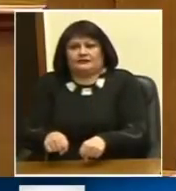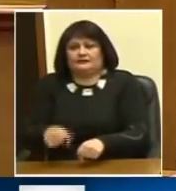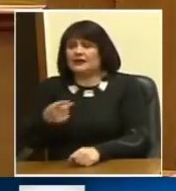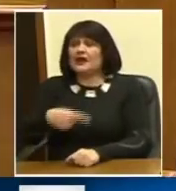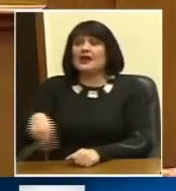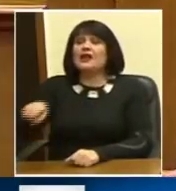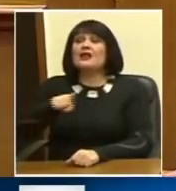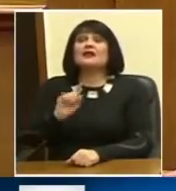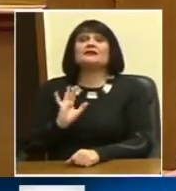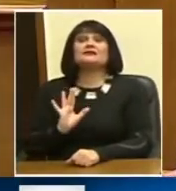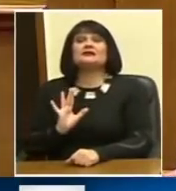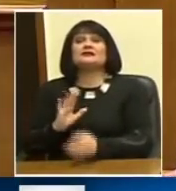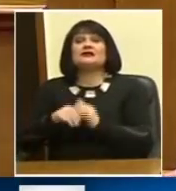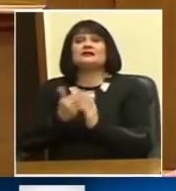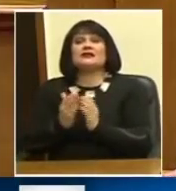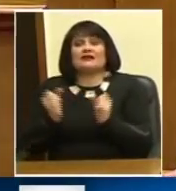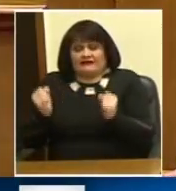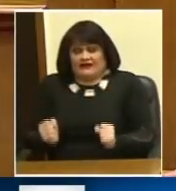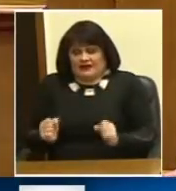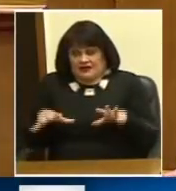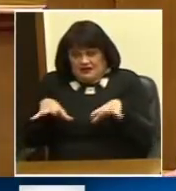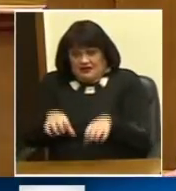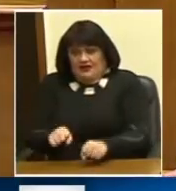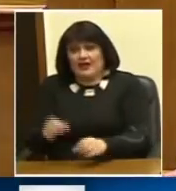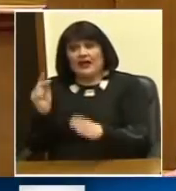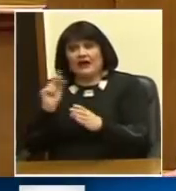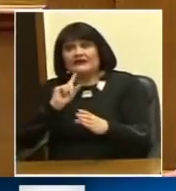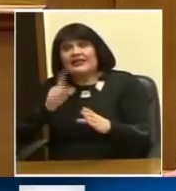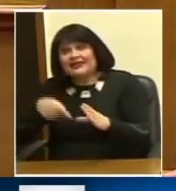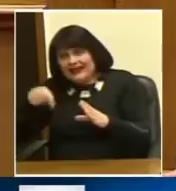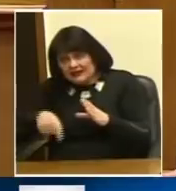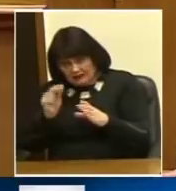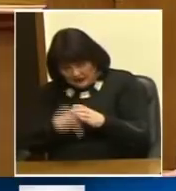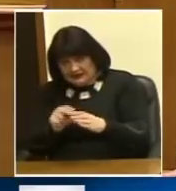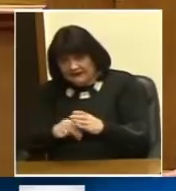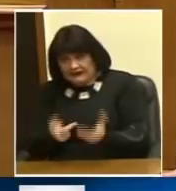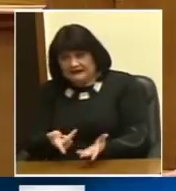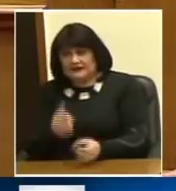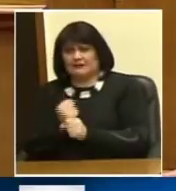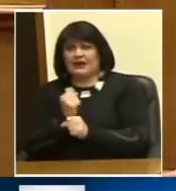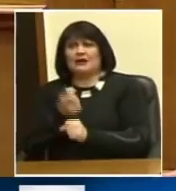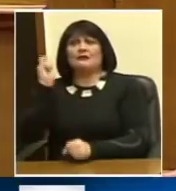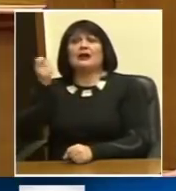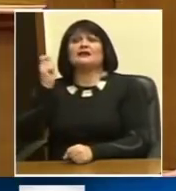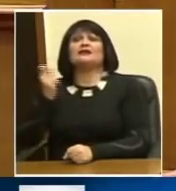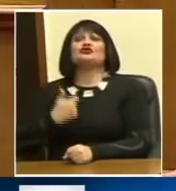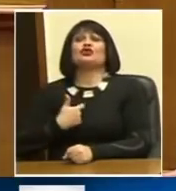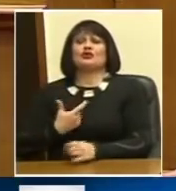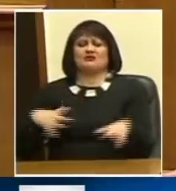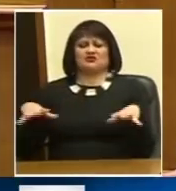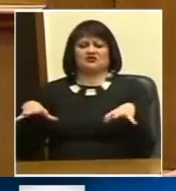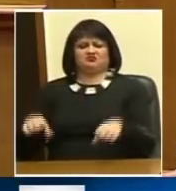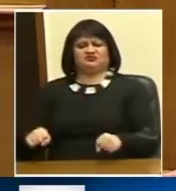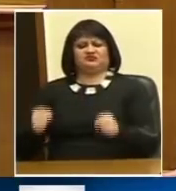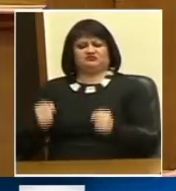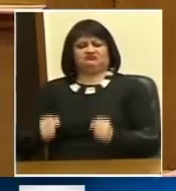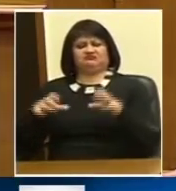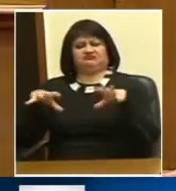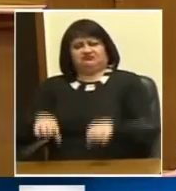έχετε αρπαχτεί από τις καρέκλες, θα την ψηφίσετε αυτή τη διάταξη, ώστε να μην γίνουμε εδώ μέσα καρεκλοκένταυροι, να μην